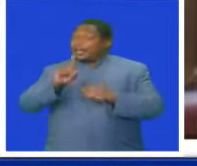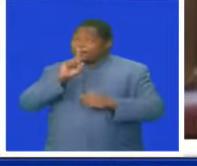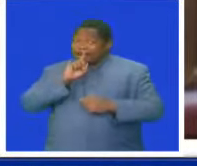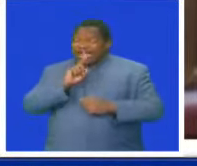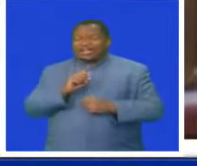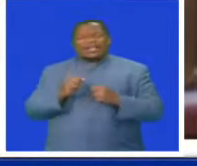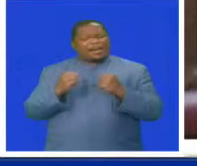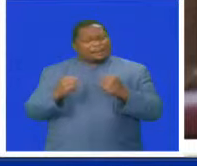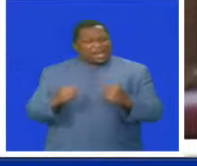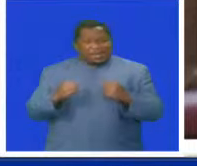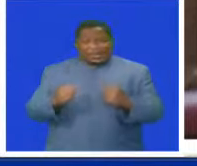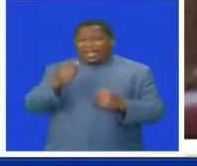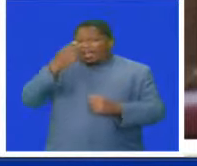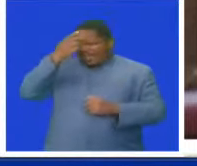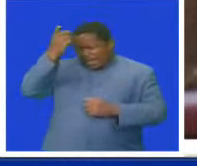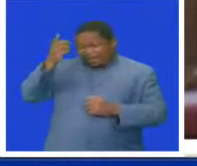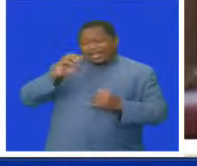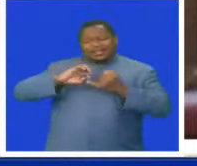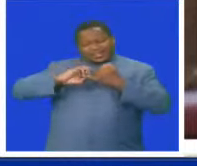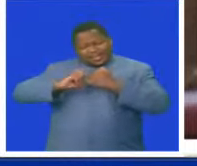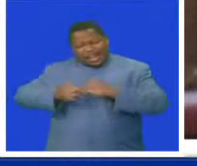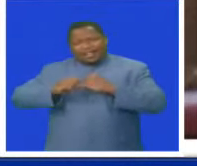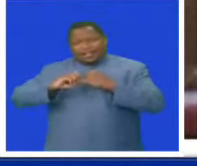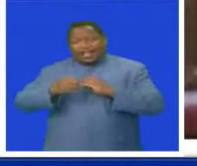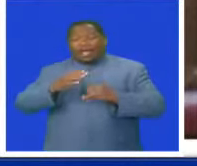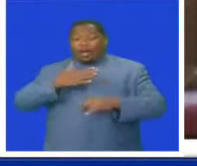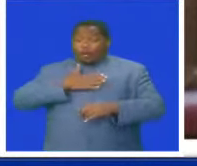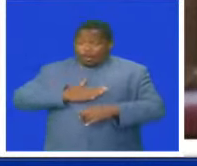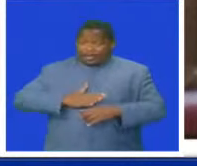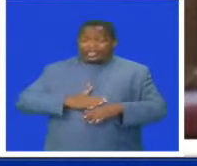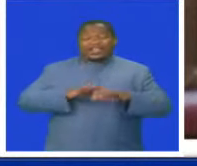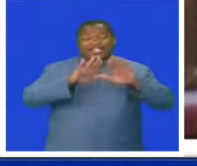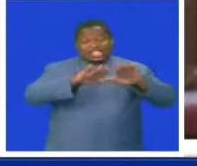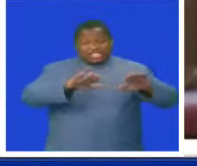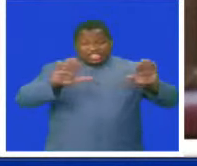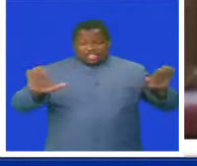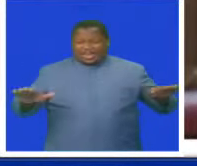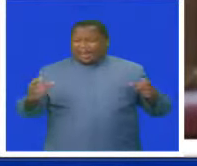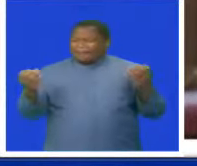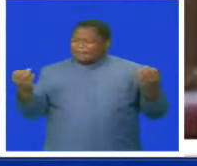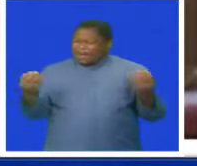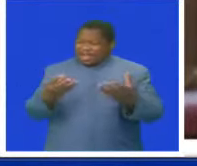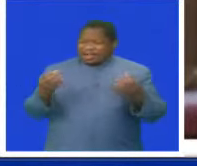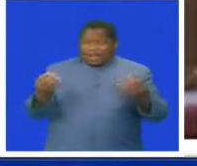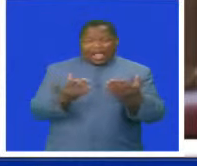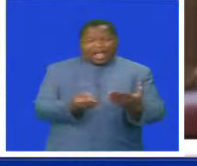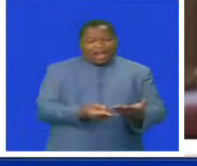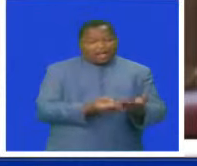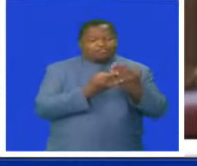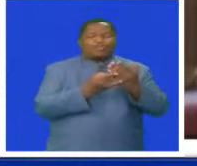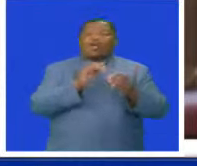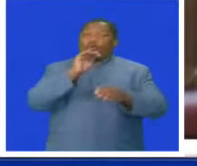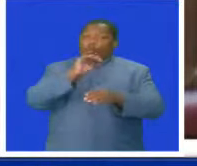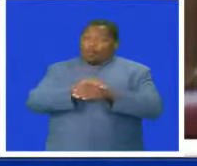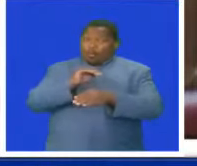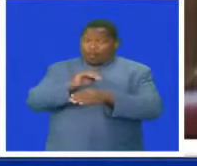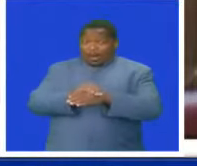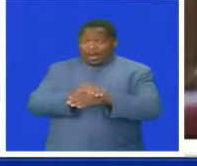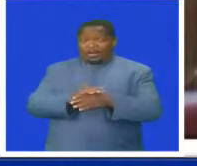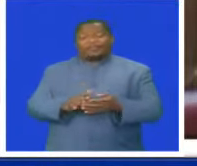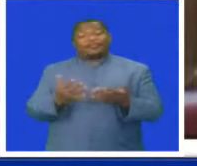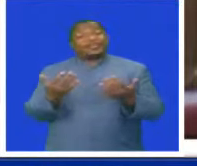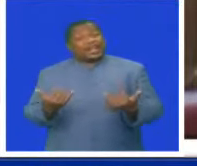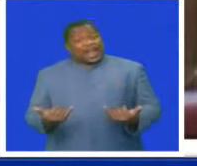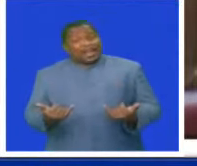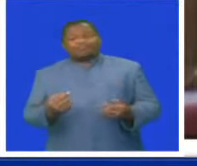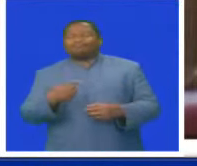singuhulumende wembube kukhona lesisakwenda lesakulungisa silitiko laka labor kulungise ma universities